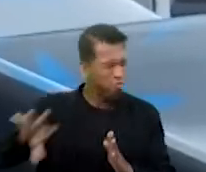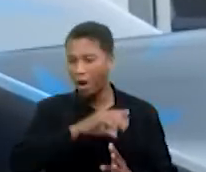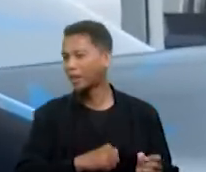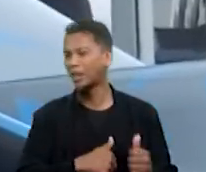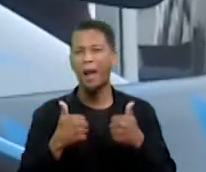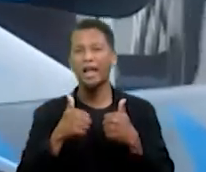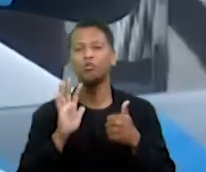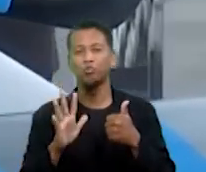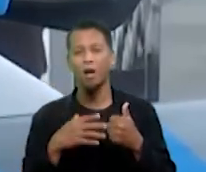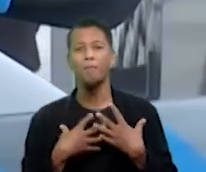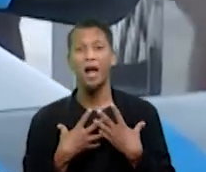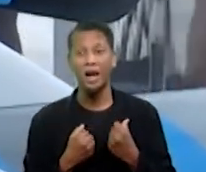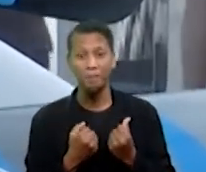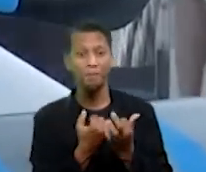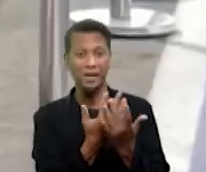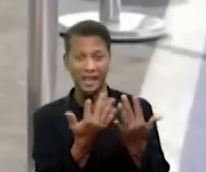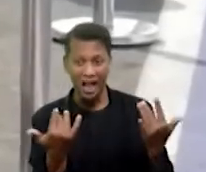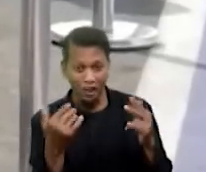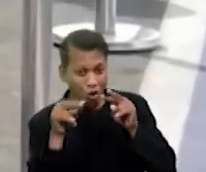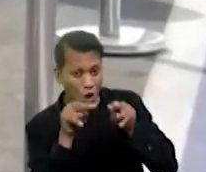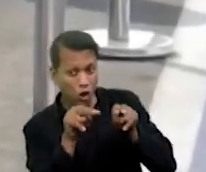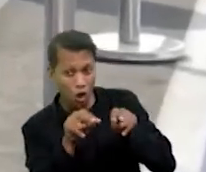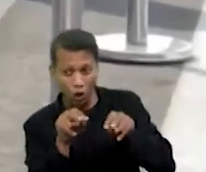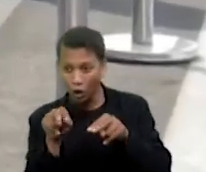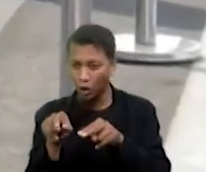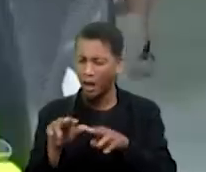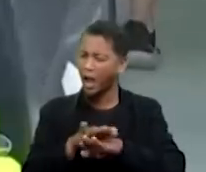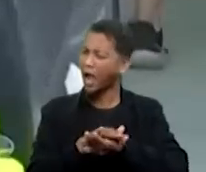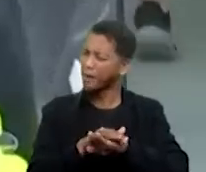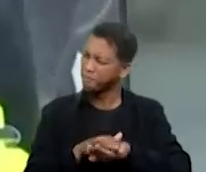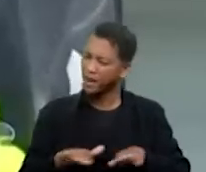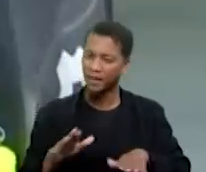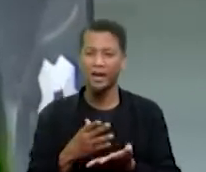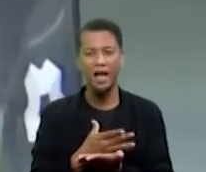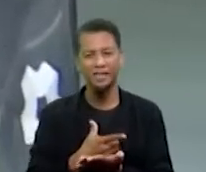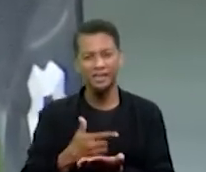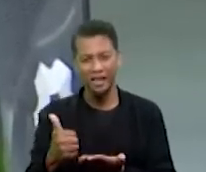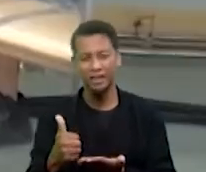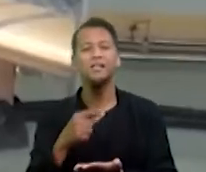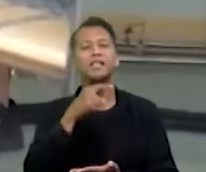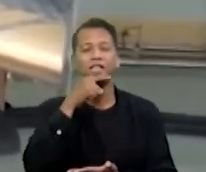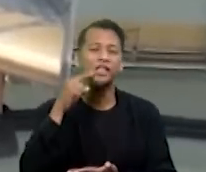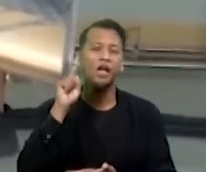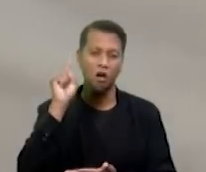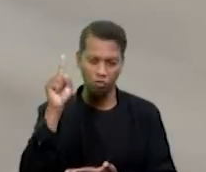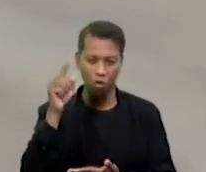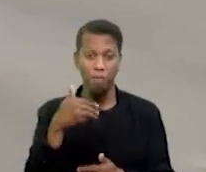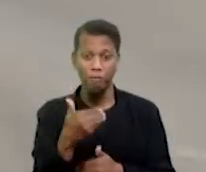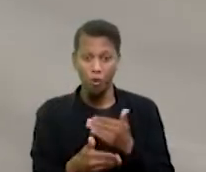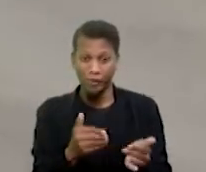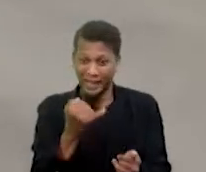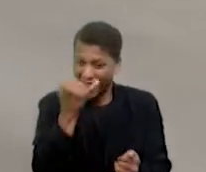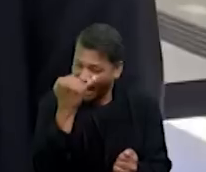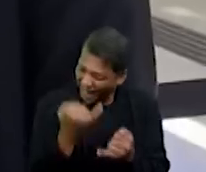yang datang sini untuk menonton berjalan dengan tertib. Insya Allah prosesnya sudah mulai menuju ujung.